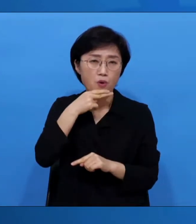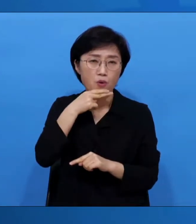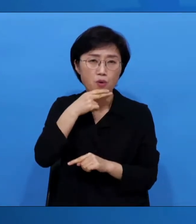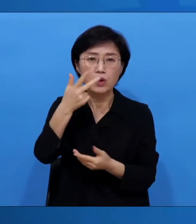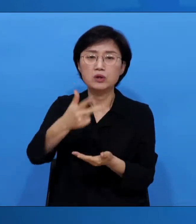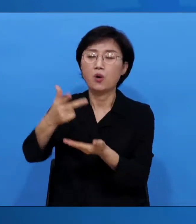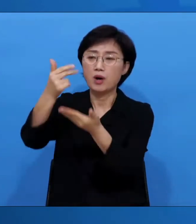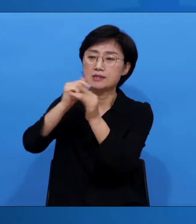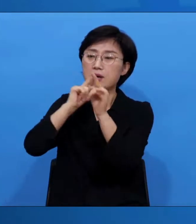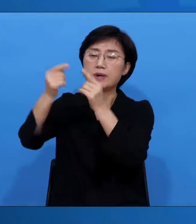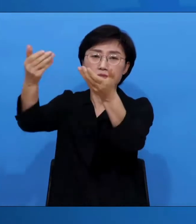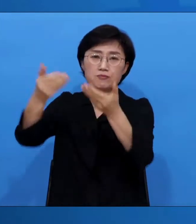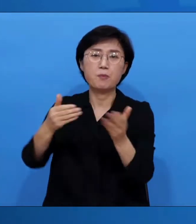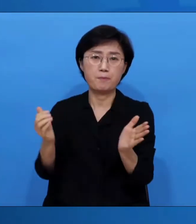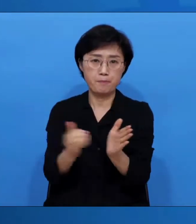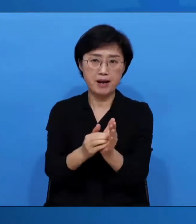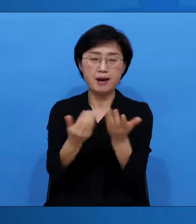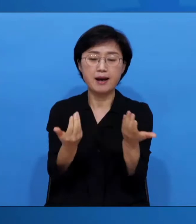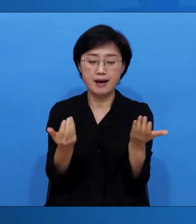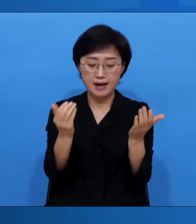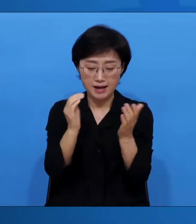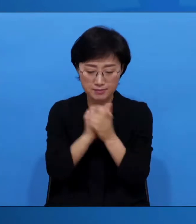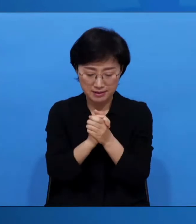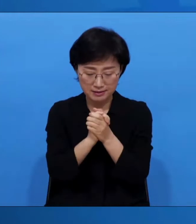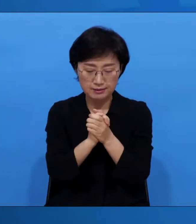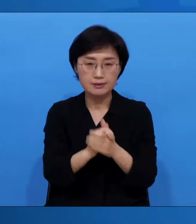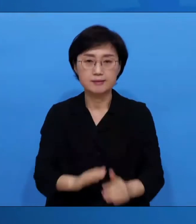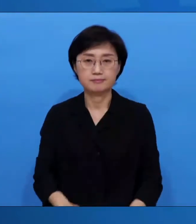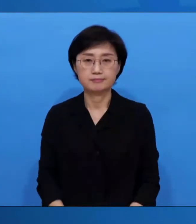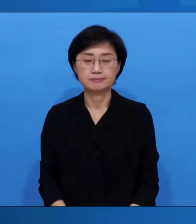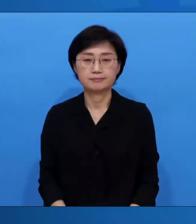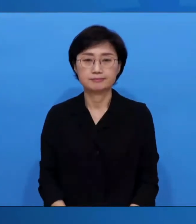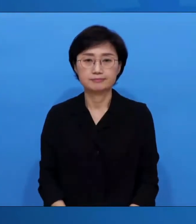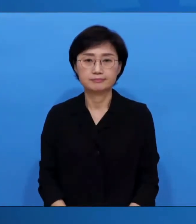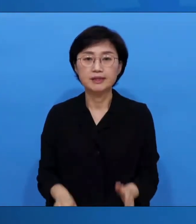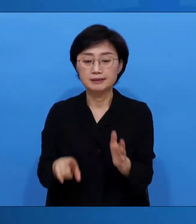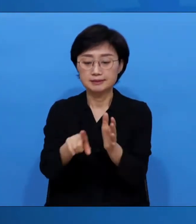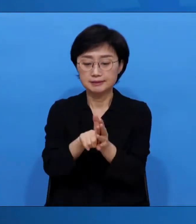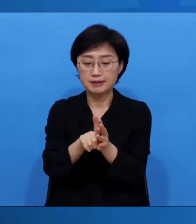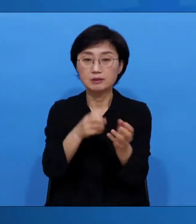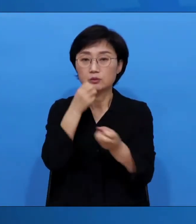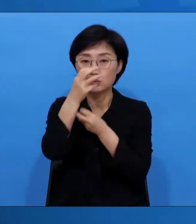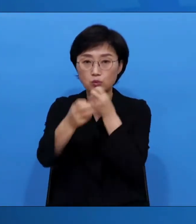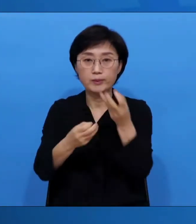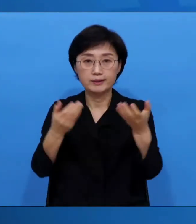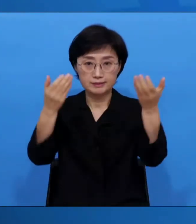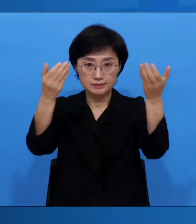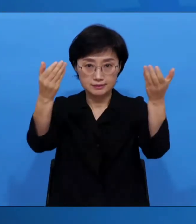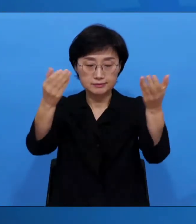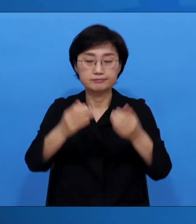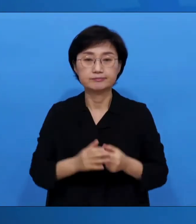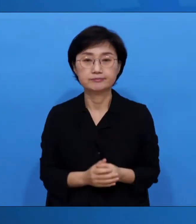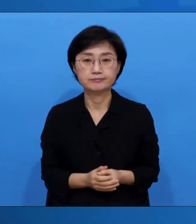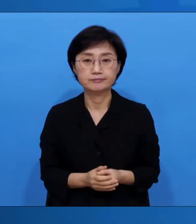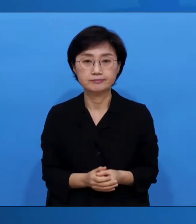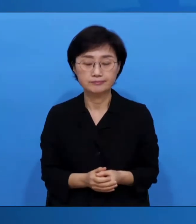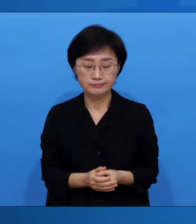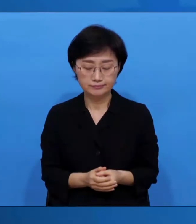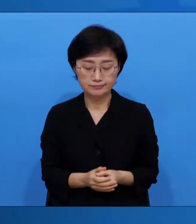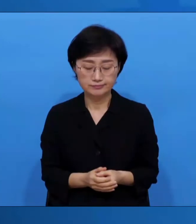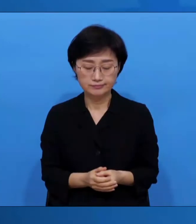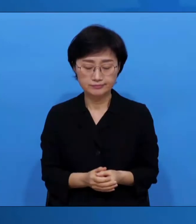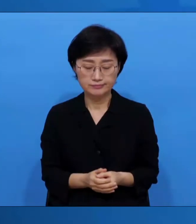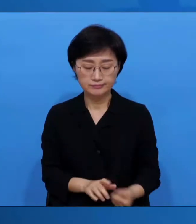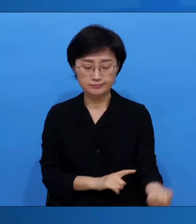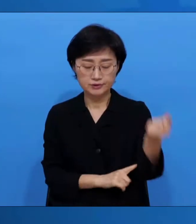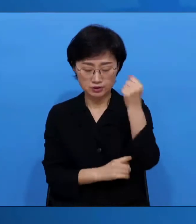없으리라. 여호와께서 말씀하시니라. 아멘. 사도신경으로 우리 신앙 고백 드립니다. Let us give our confession of faith to the Apostles'